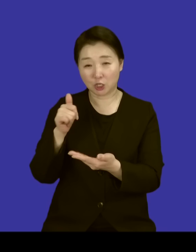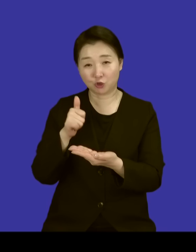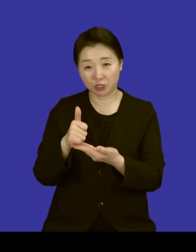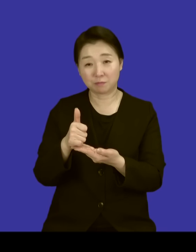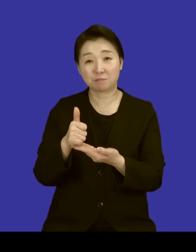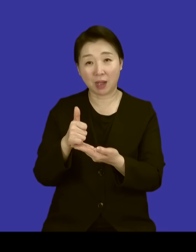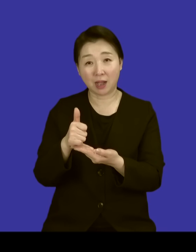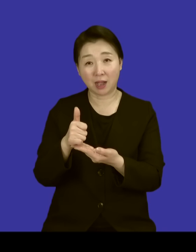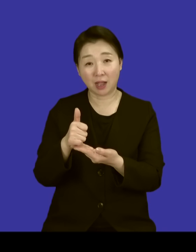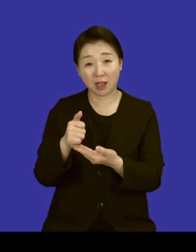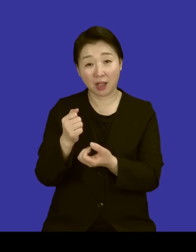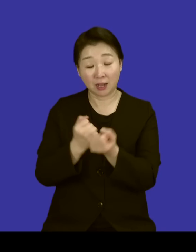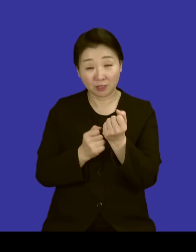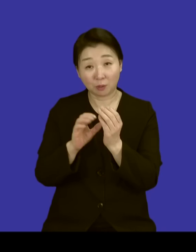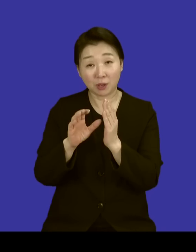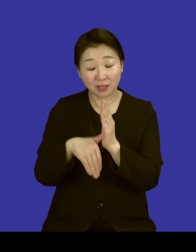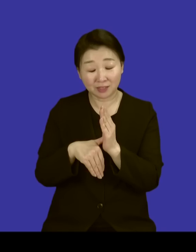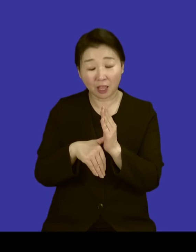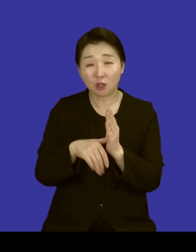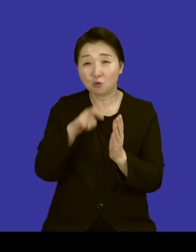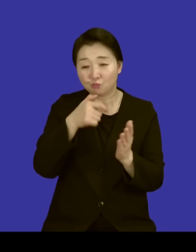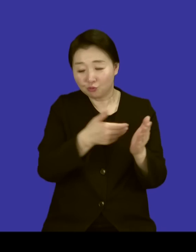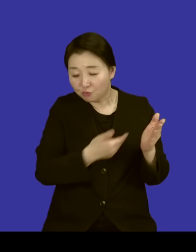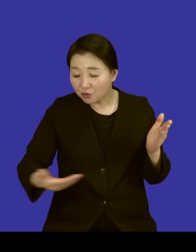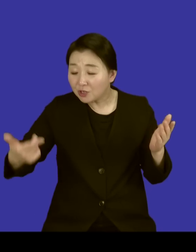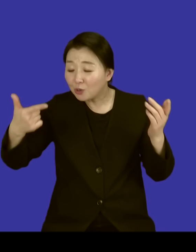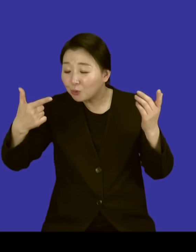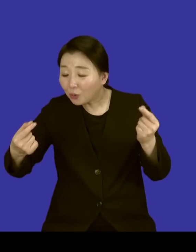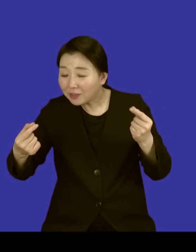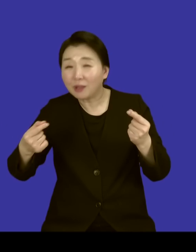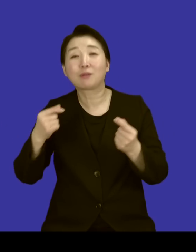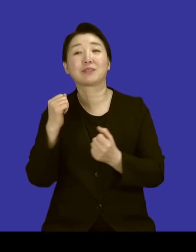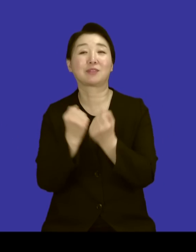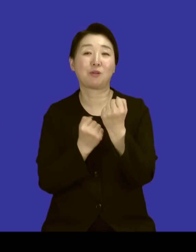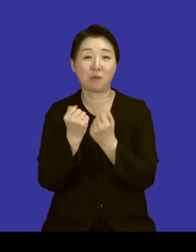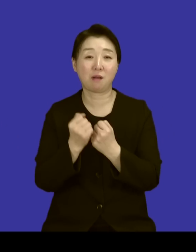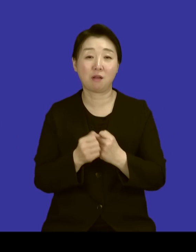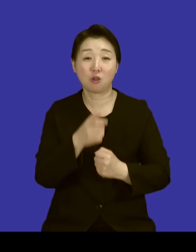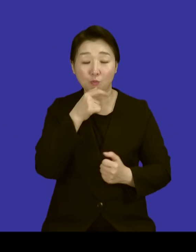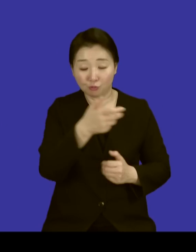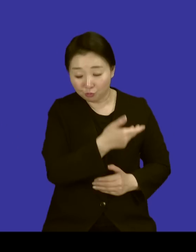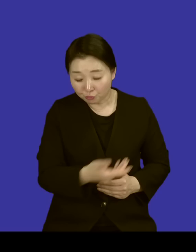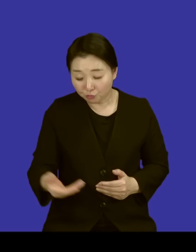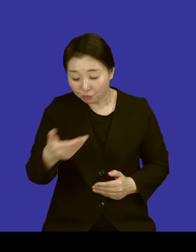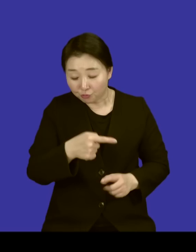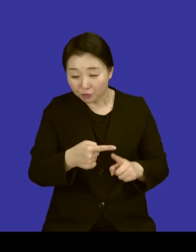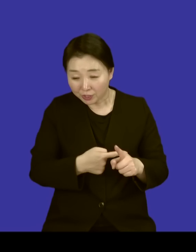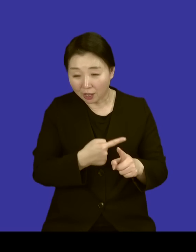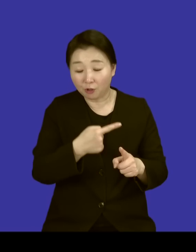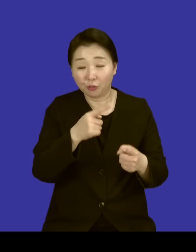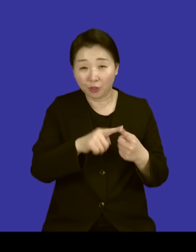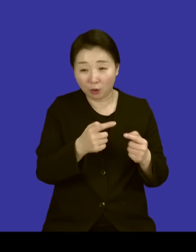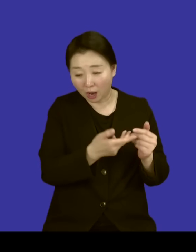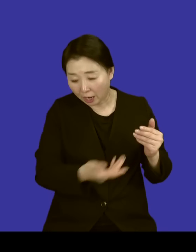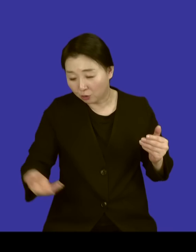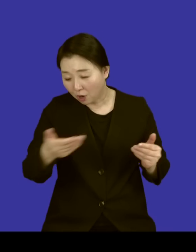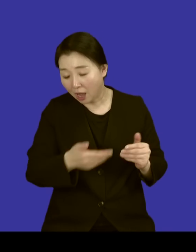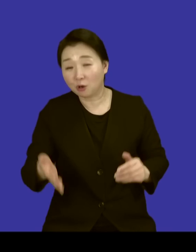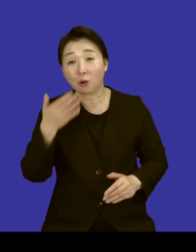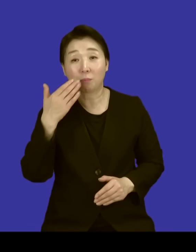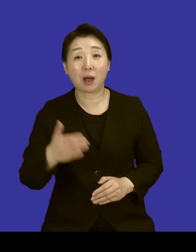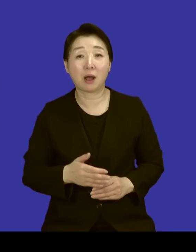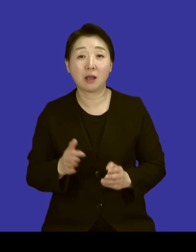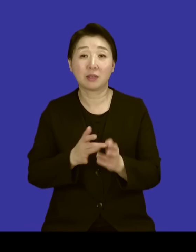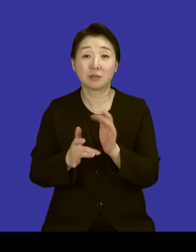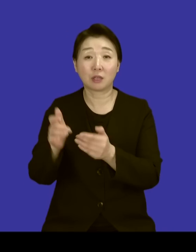설명할 때 예수님을 이제 흐르는 물과 같다고 제가 말씀드려요. 네. 흐르는 물은 자연스러울 때 계속 아래로 내려가잖아요. 네.